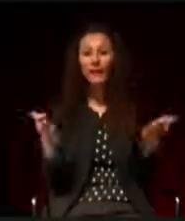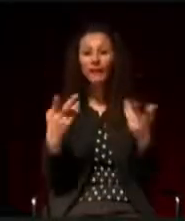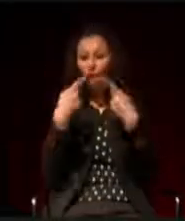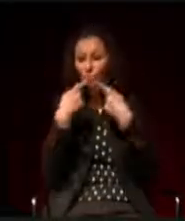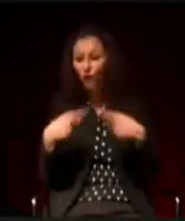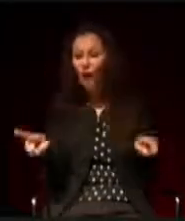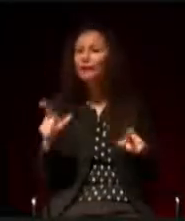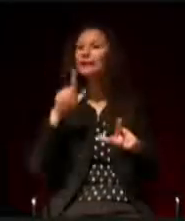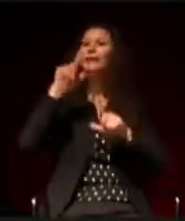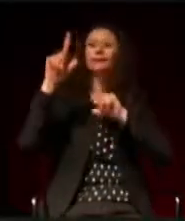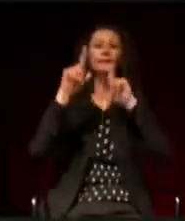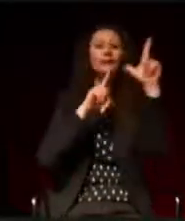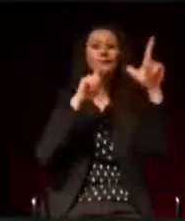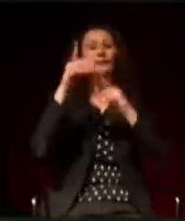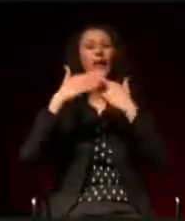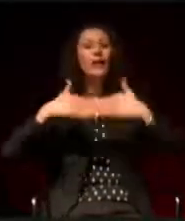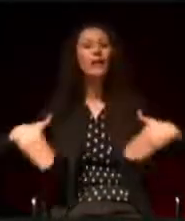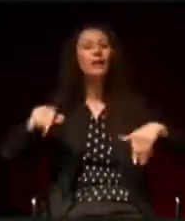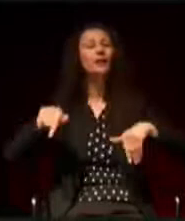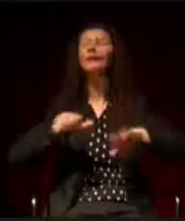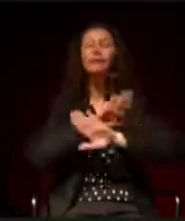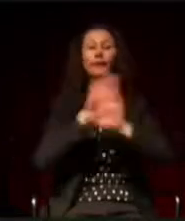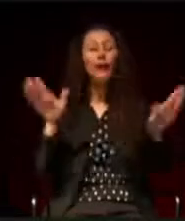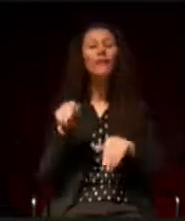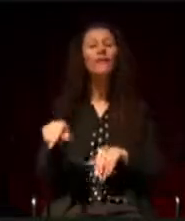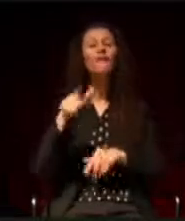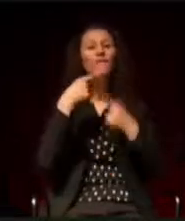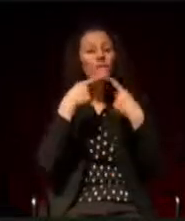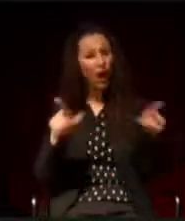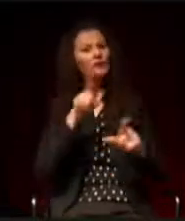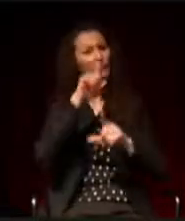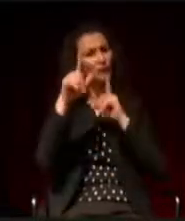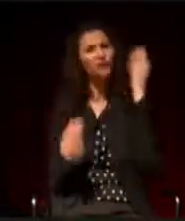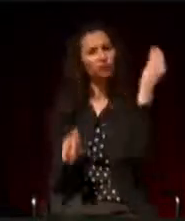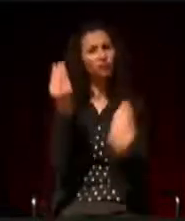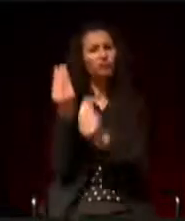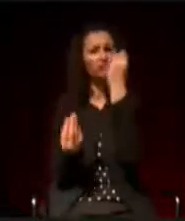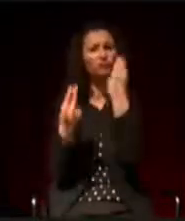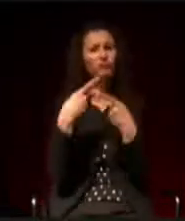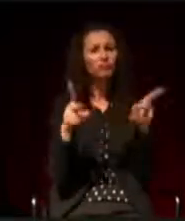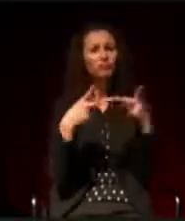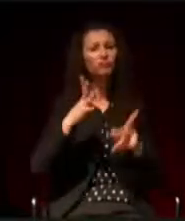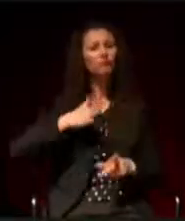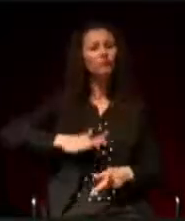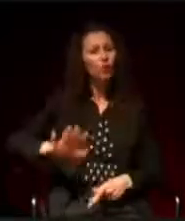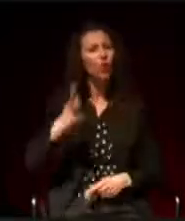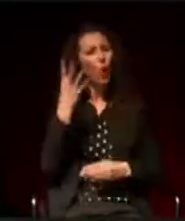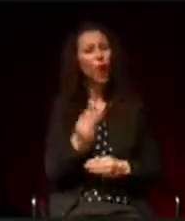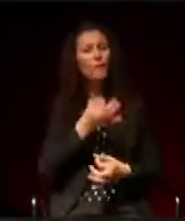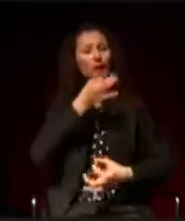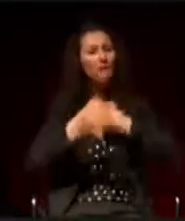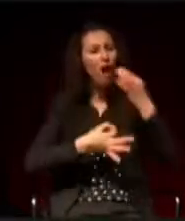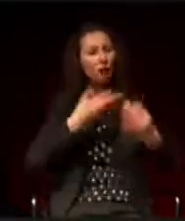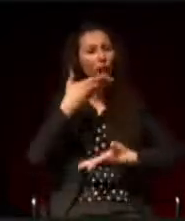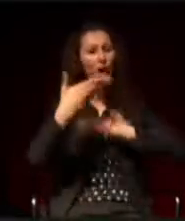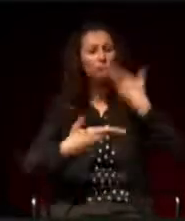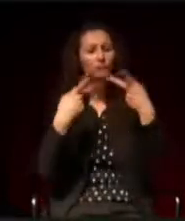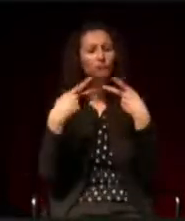farklı seslerin çıkmasını engelleyecek bir durum değil. Farklı sesler çıkabilir, farklı tercihler ifade